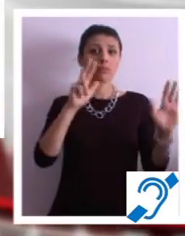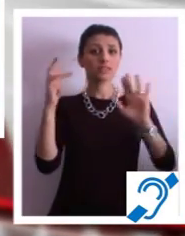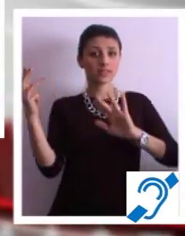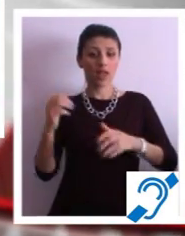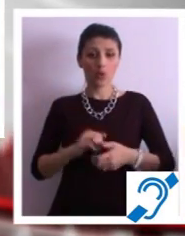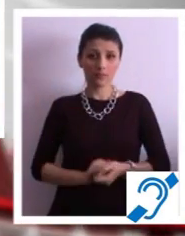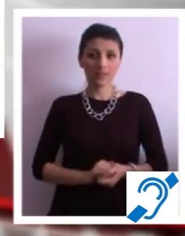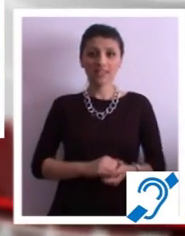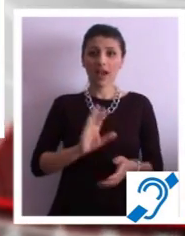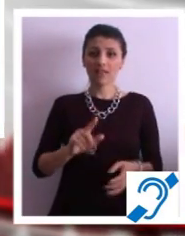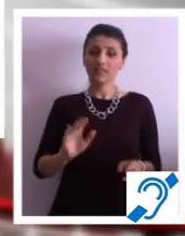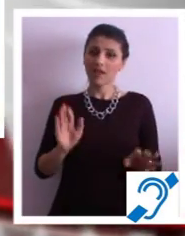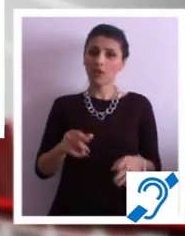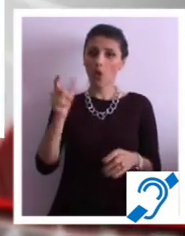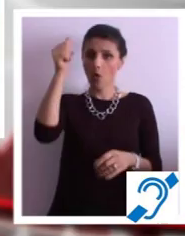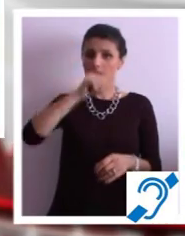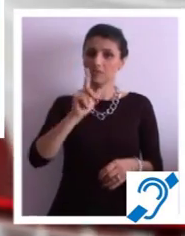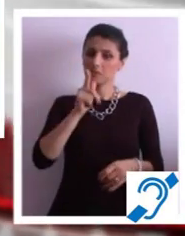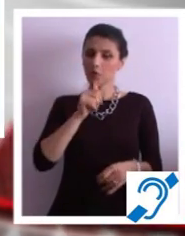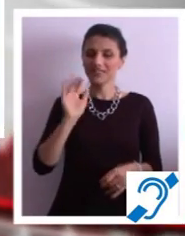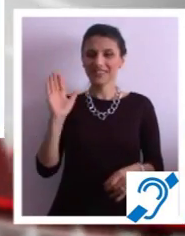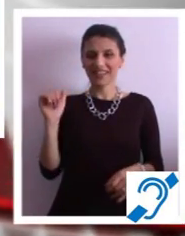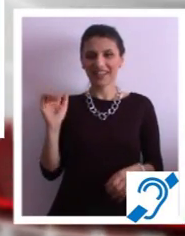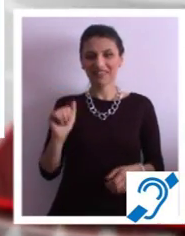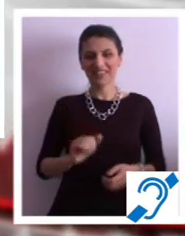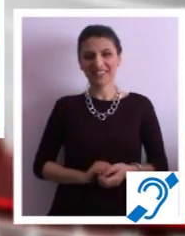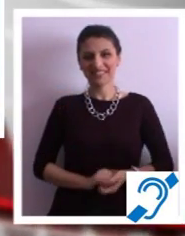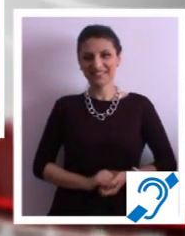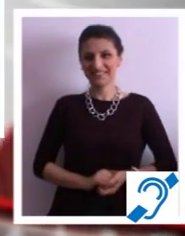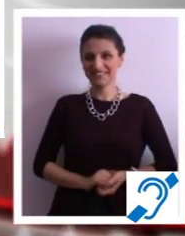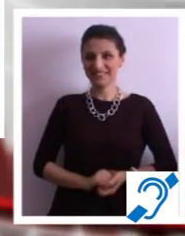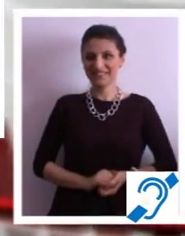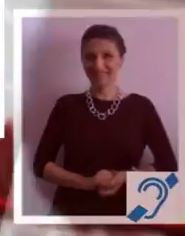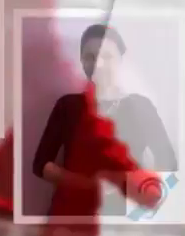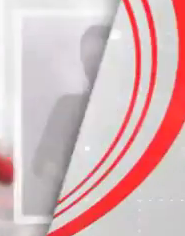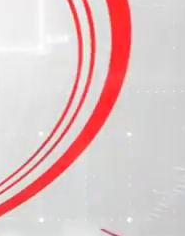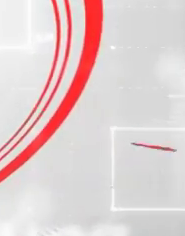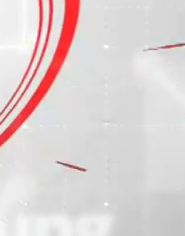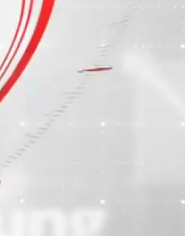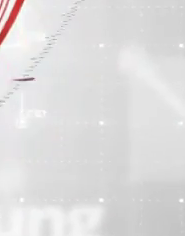contacta la numărul de telefon 0348 730980. Toate cele bune vă doresc!